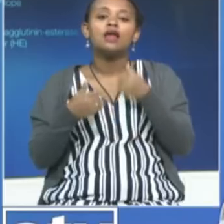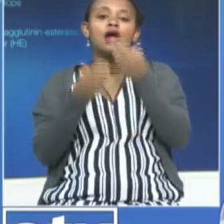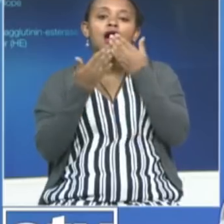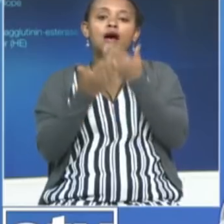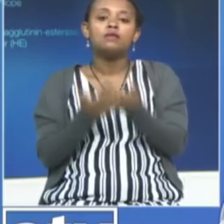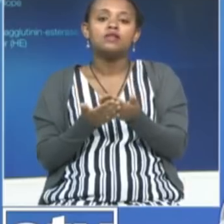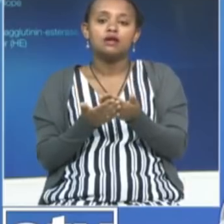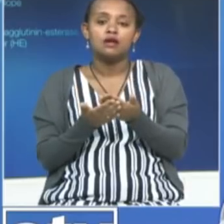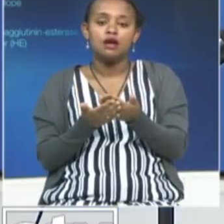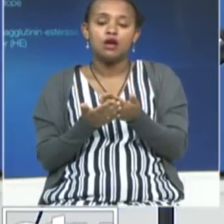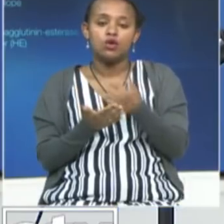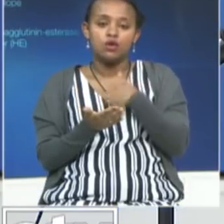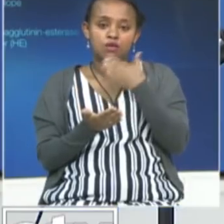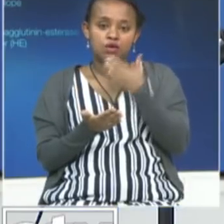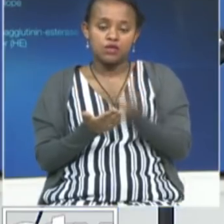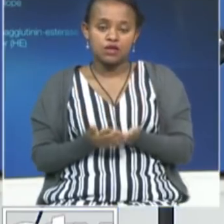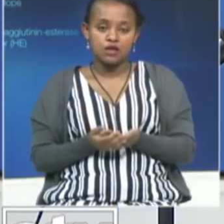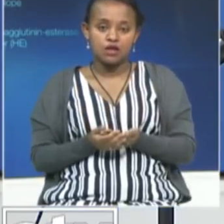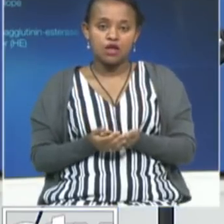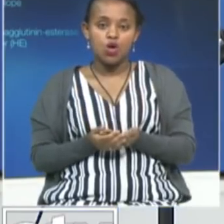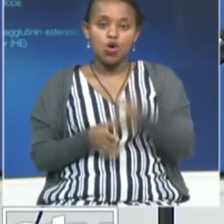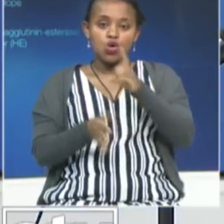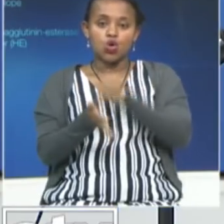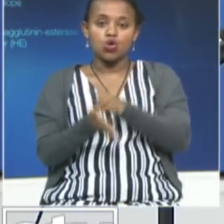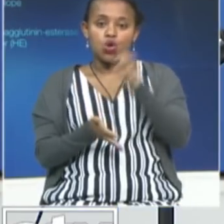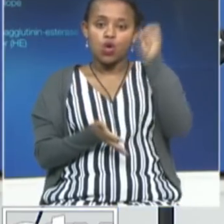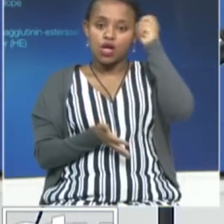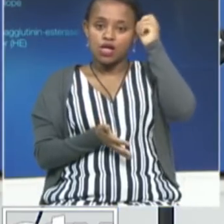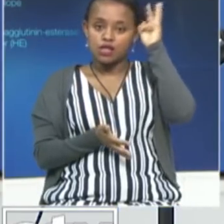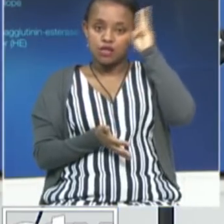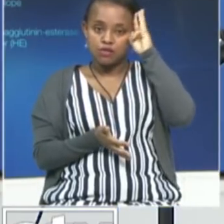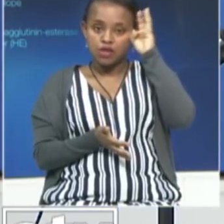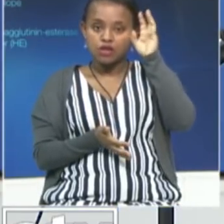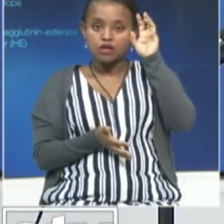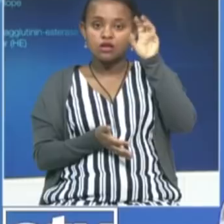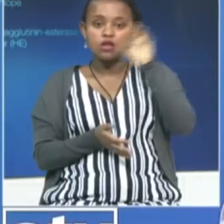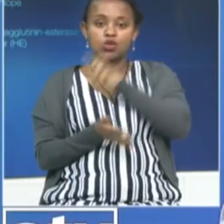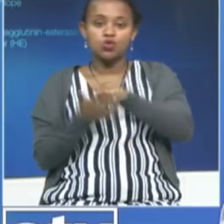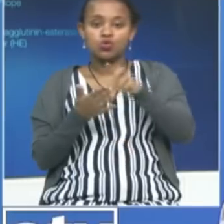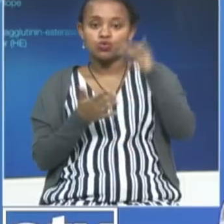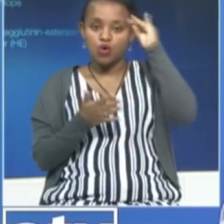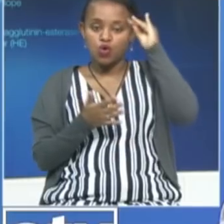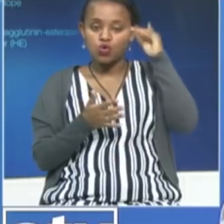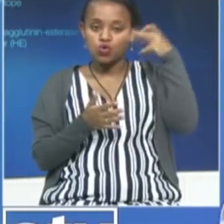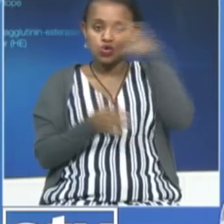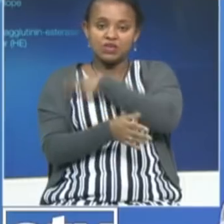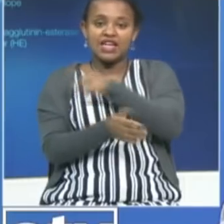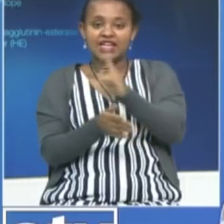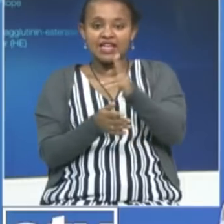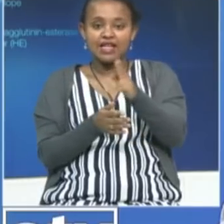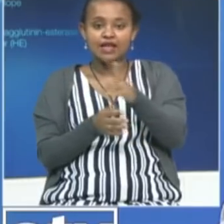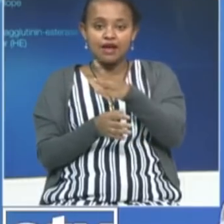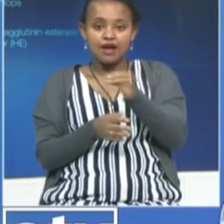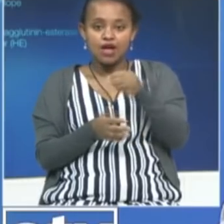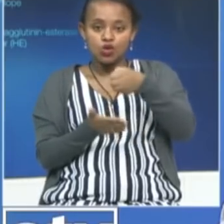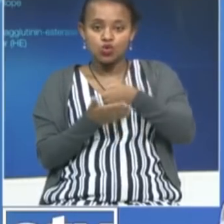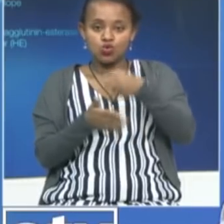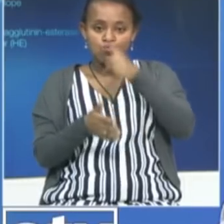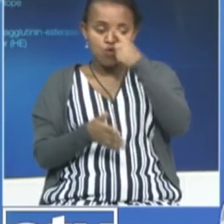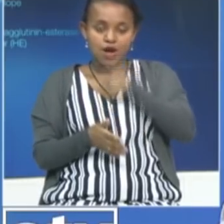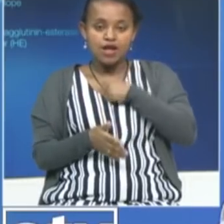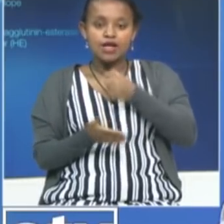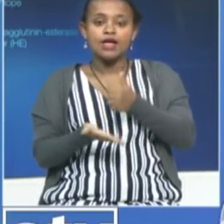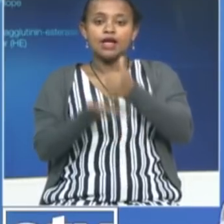አመሰግናለሁ። እኔም አመሰግናለሁ። ዶክተር ወልደሰንበት ዋጋ ነው በቅዱስ ጳውሎስ ሆስፒታል የድንገተኛና ጽኑ ህሙማን